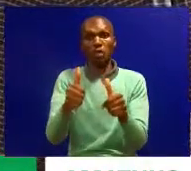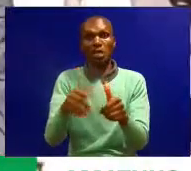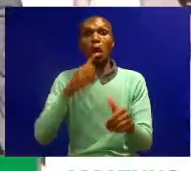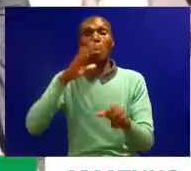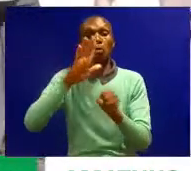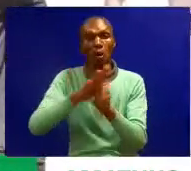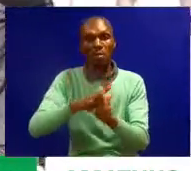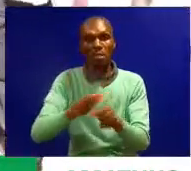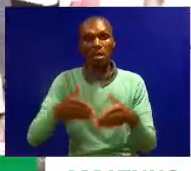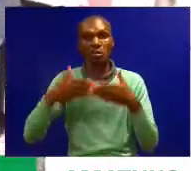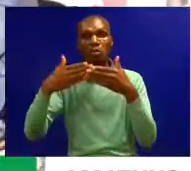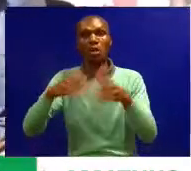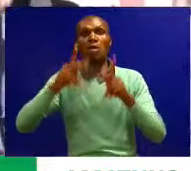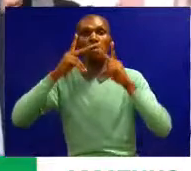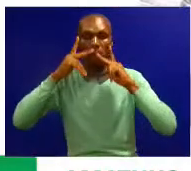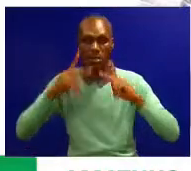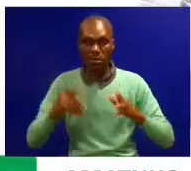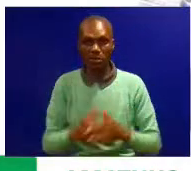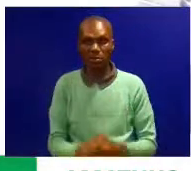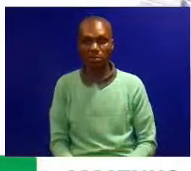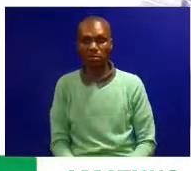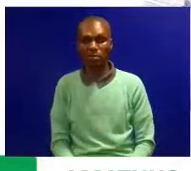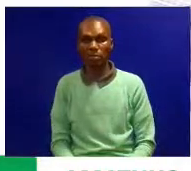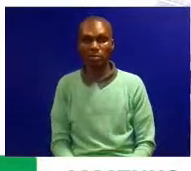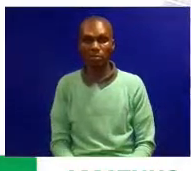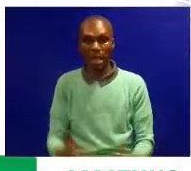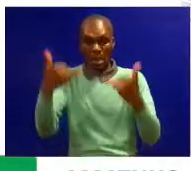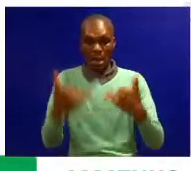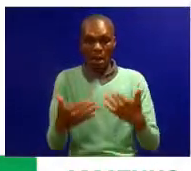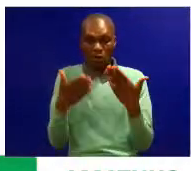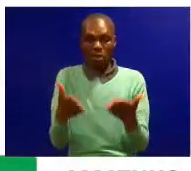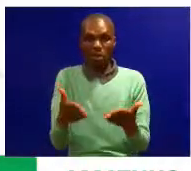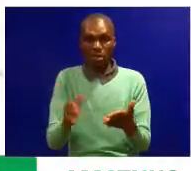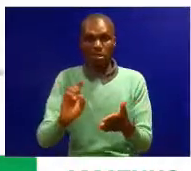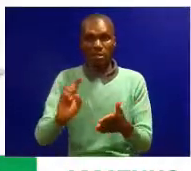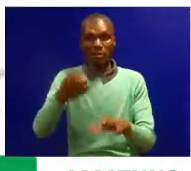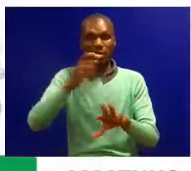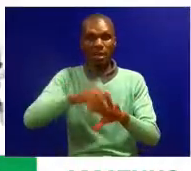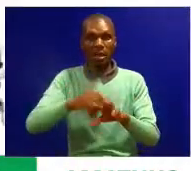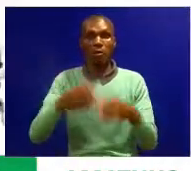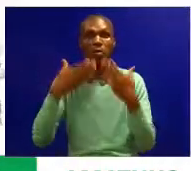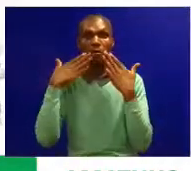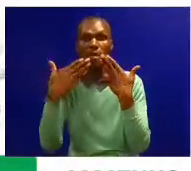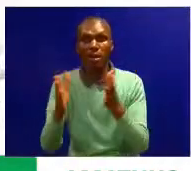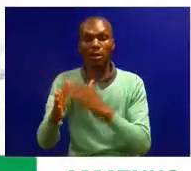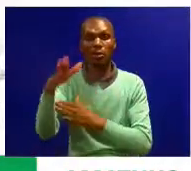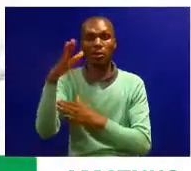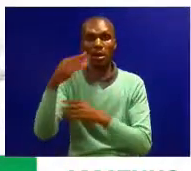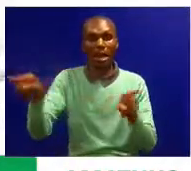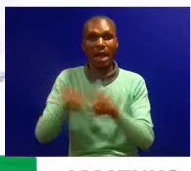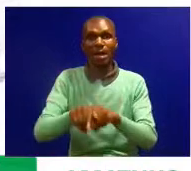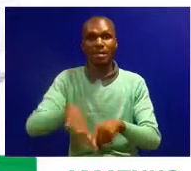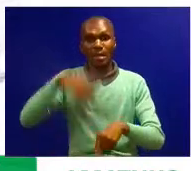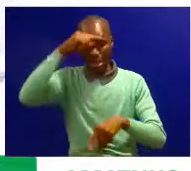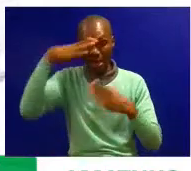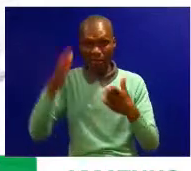kirie guchikobeka omurembe. Etuachirega iga itani goza binyasaye mbiyamono na gavana